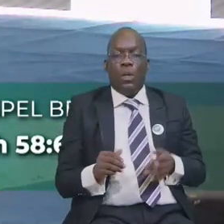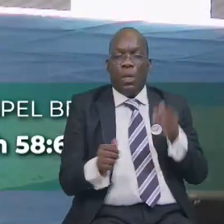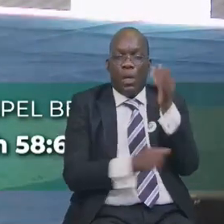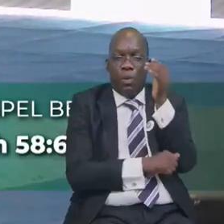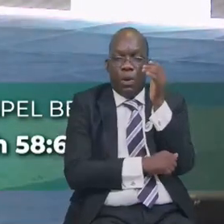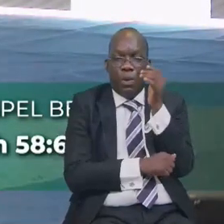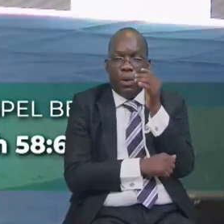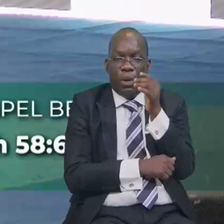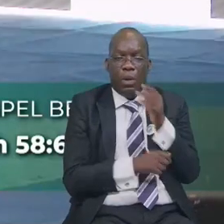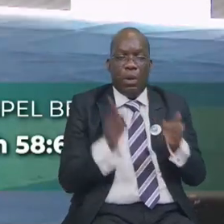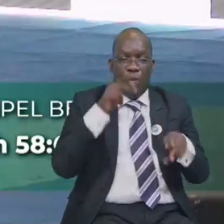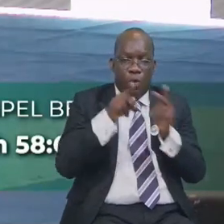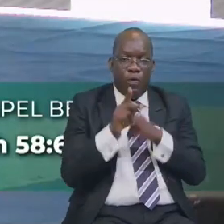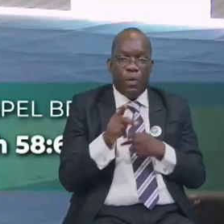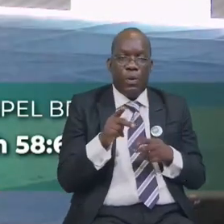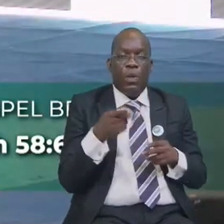les Israélites